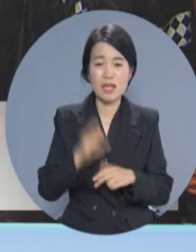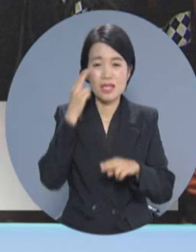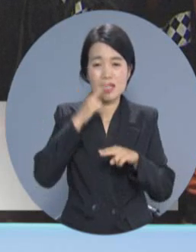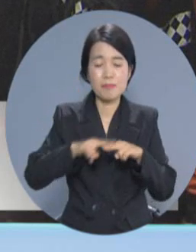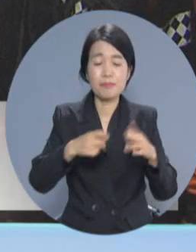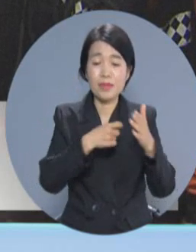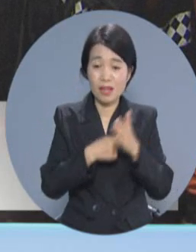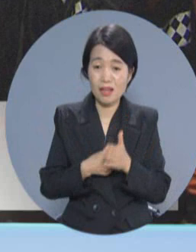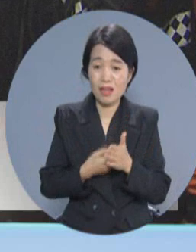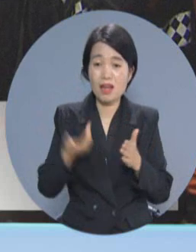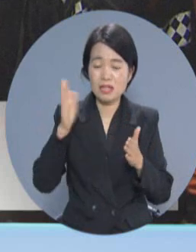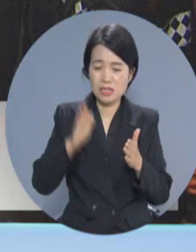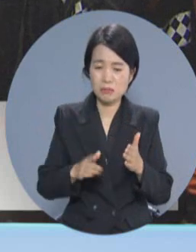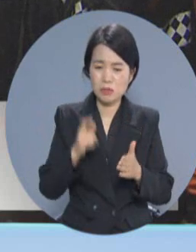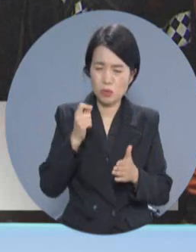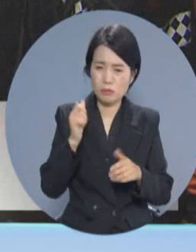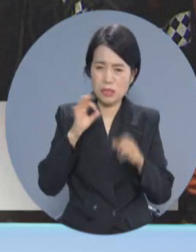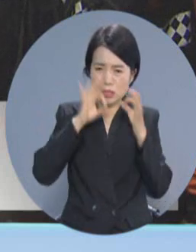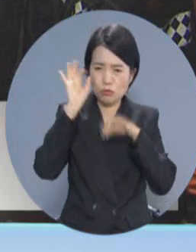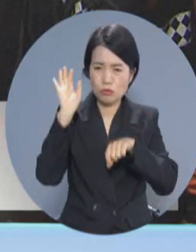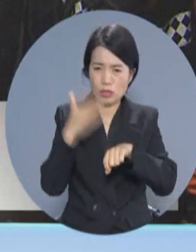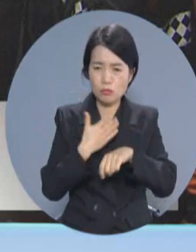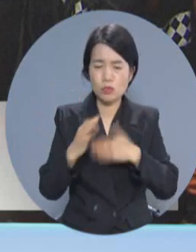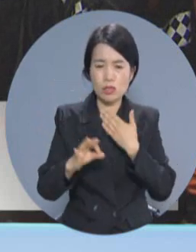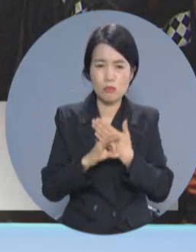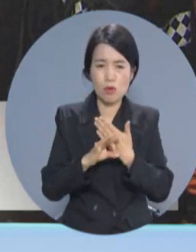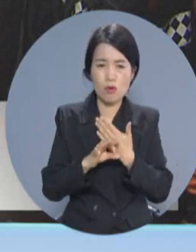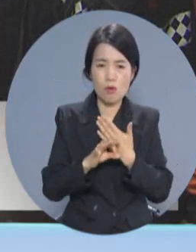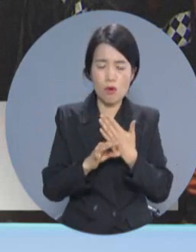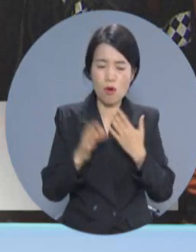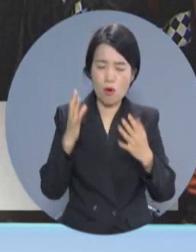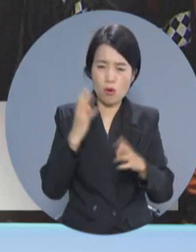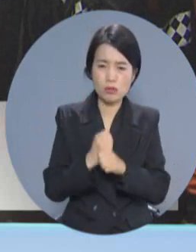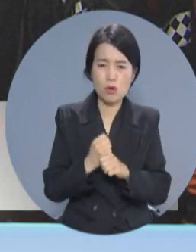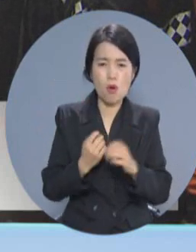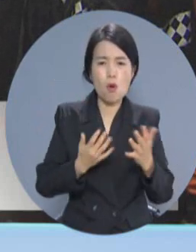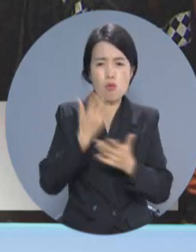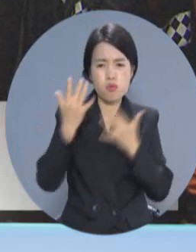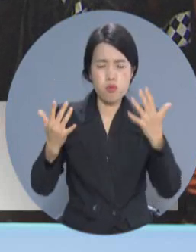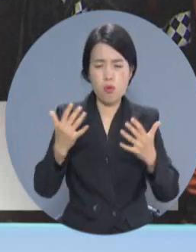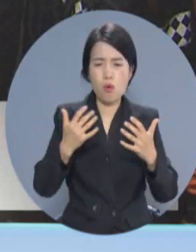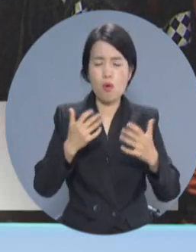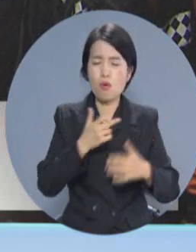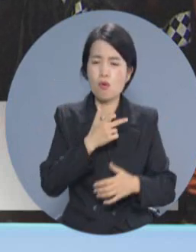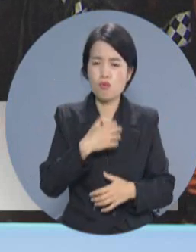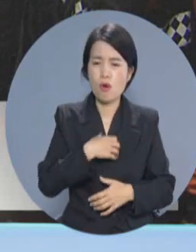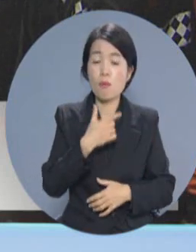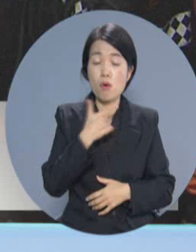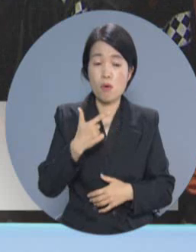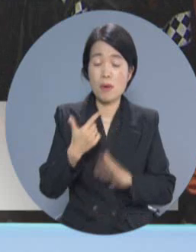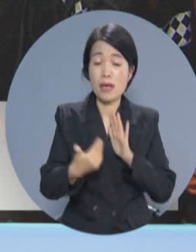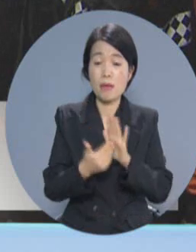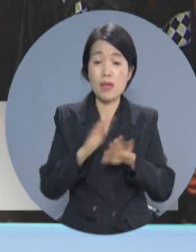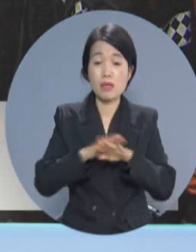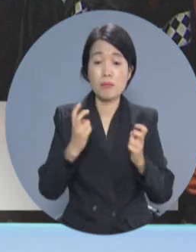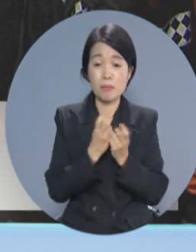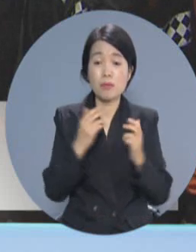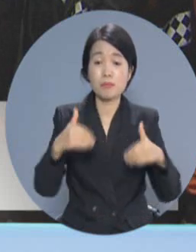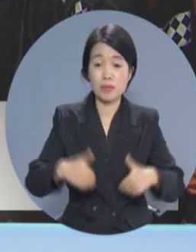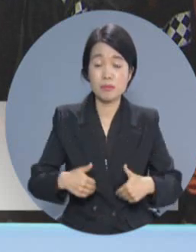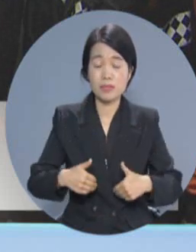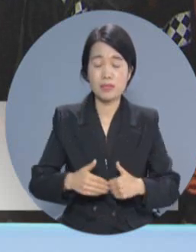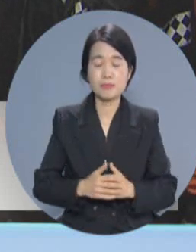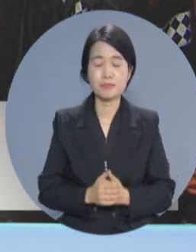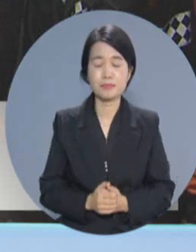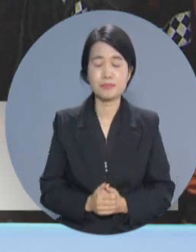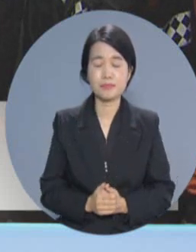아낄 수 있다지만 조금만 불씨 관리가 소홀해도 언제든 큰 불로 번질 수 있어 예방 대책이 필요합니다. 유민호